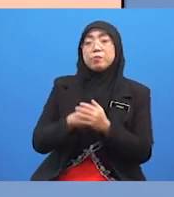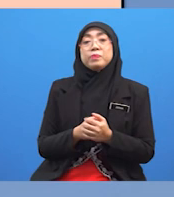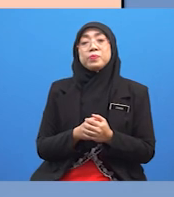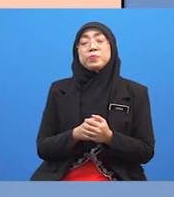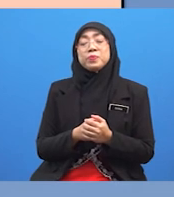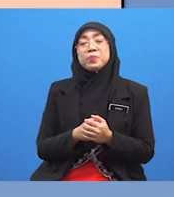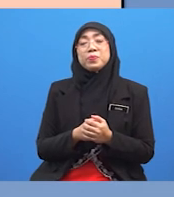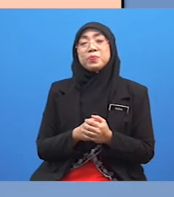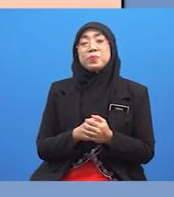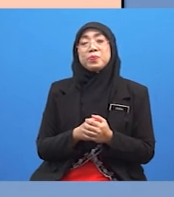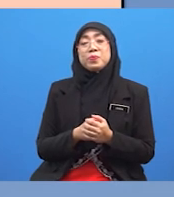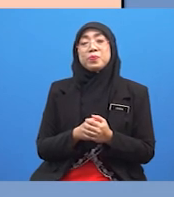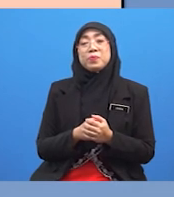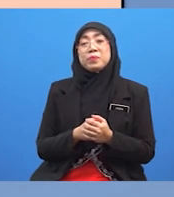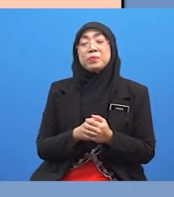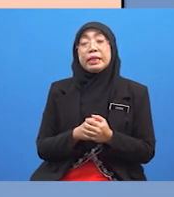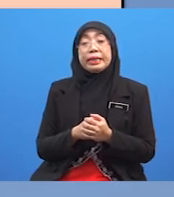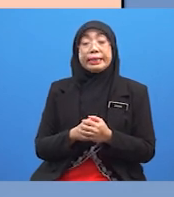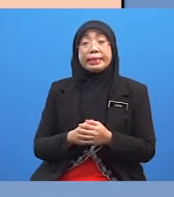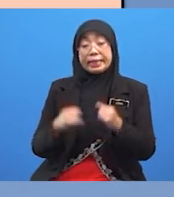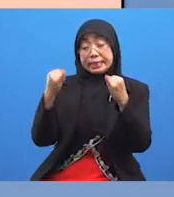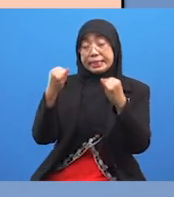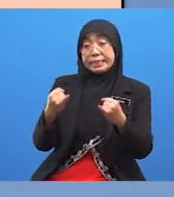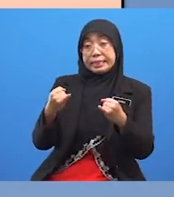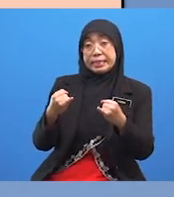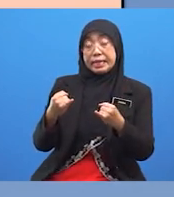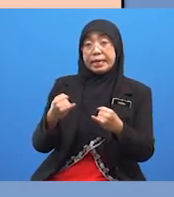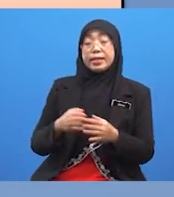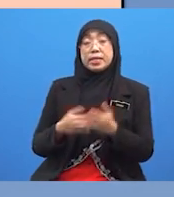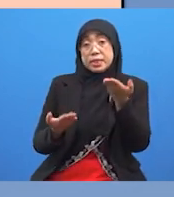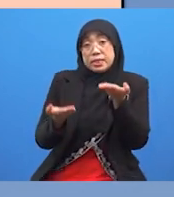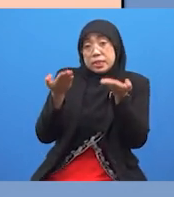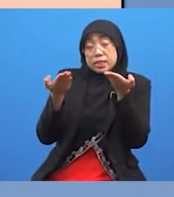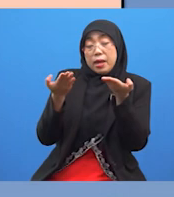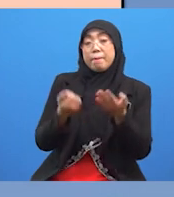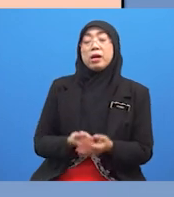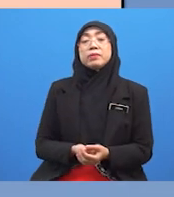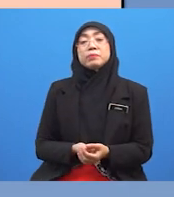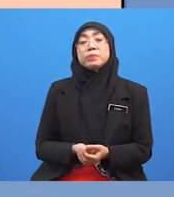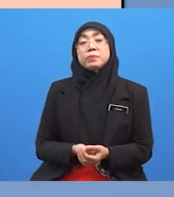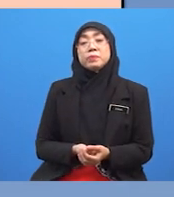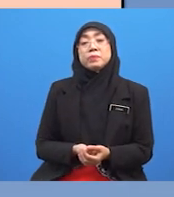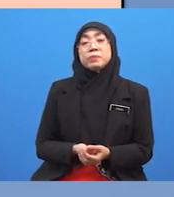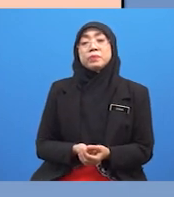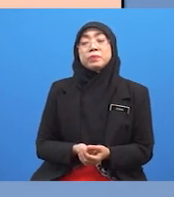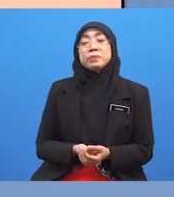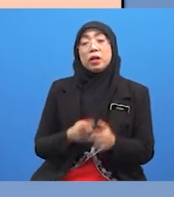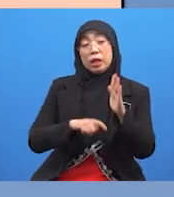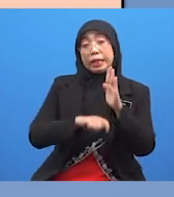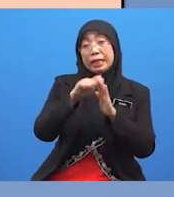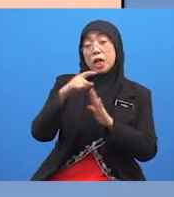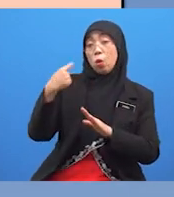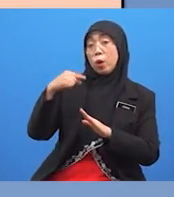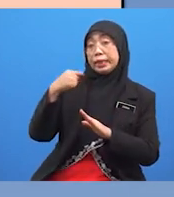modal insan yang holistik. Kesepuluh, modal insan yang seimbang. Kesebelas, meningkatkan